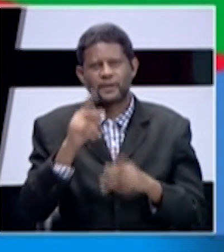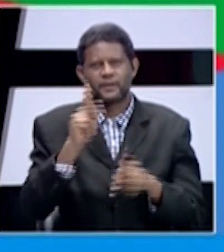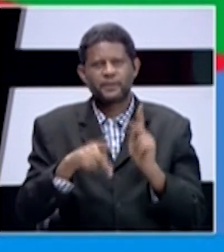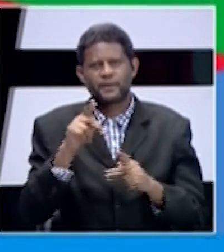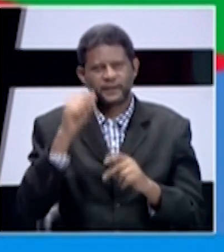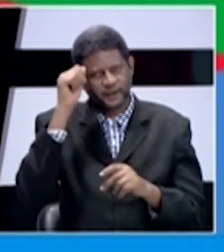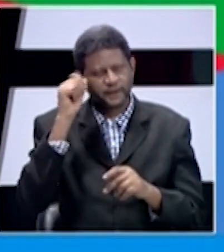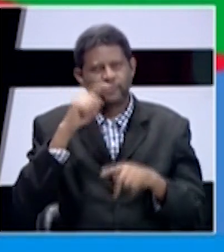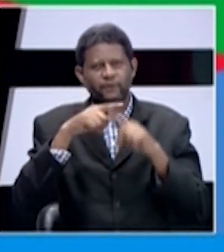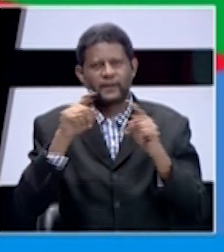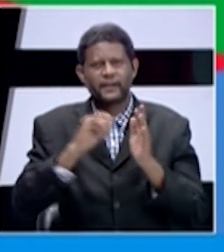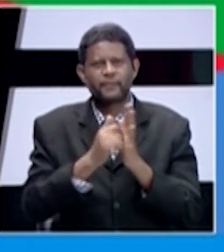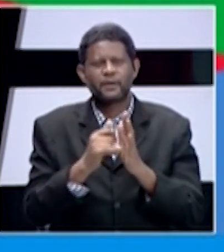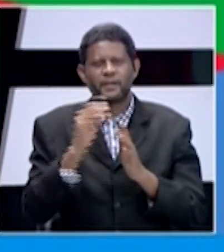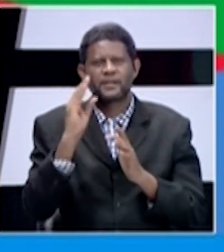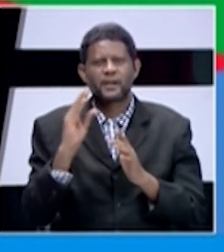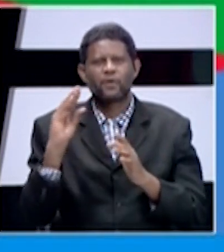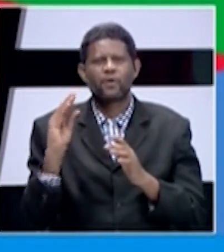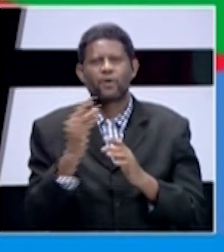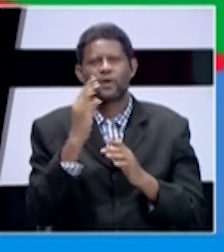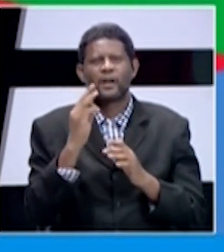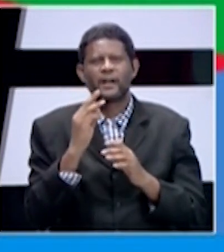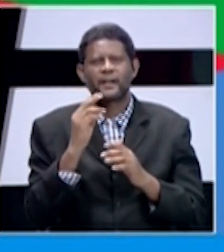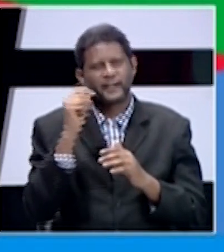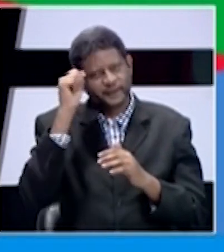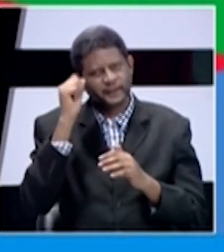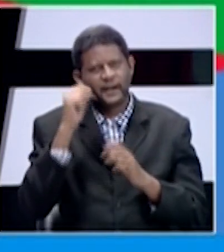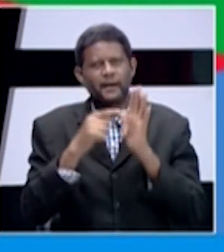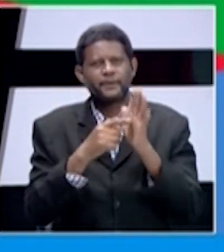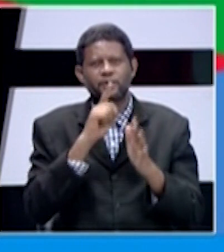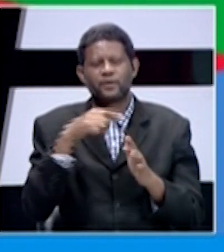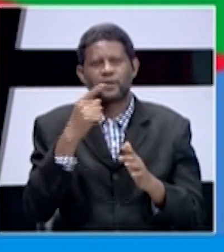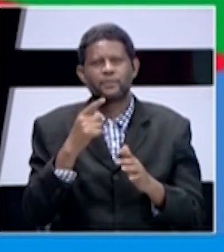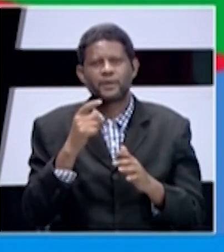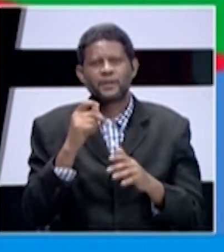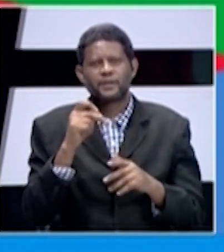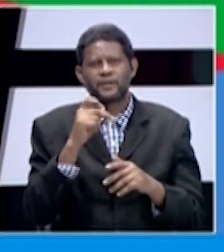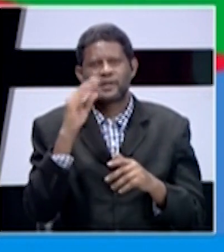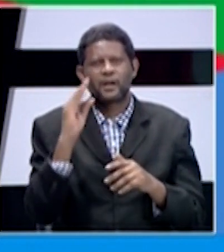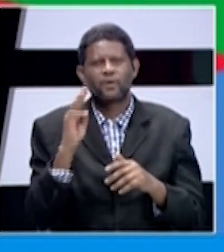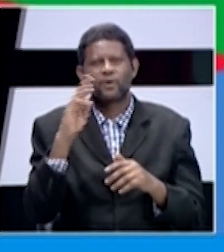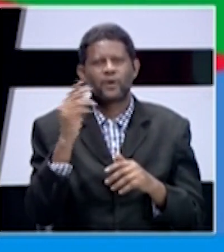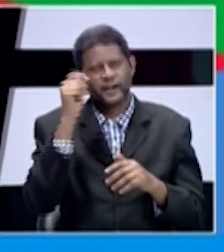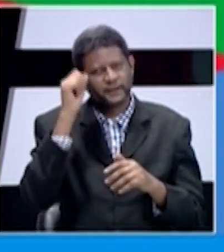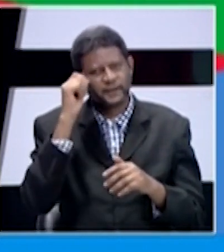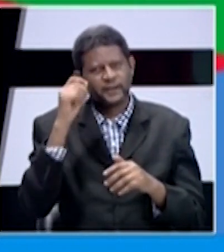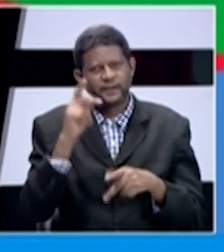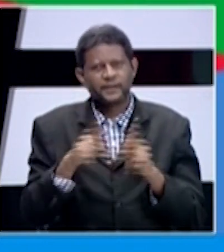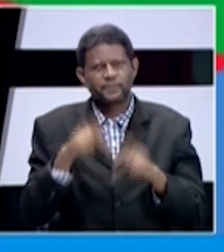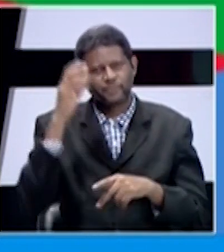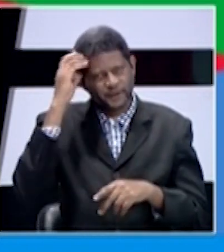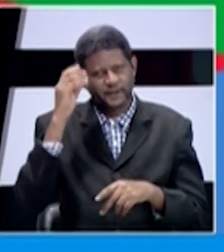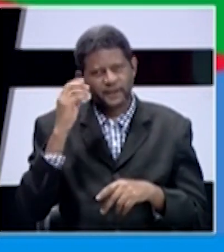ايرترا بفلاي دما نساهو ايرترا امنتاوي لوم ديمقراطياوي من قصقاصا هو ايرترا نهزبن منغستن تگراي